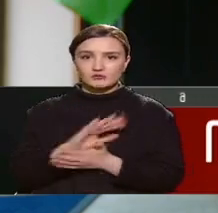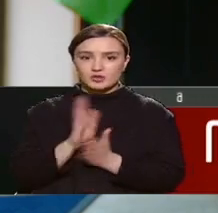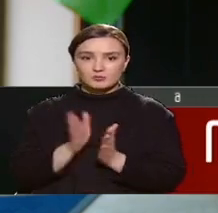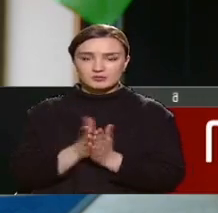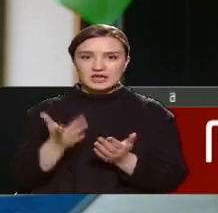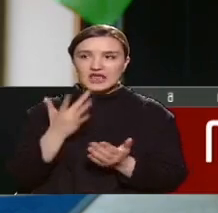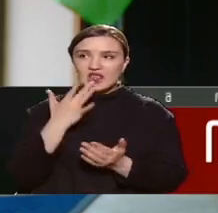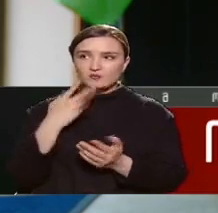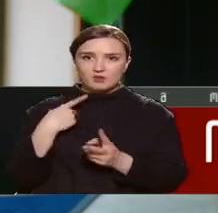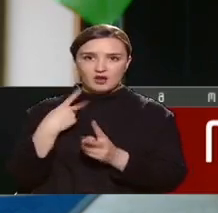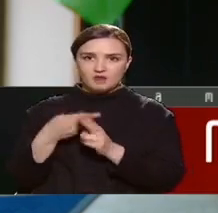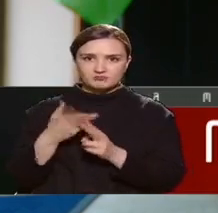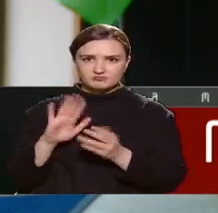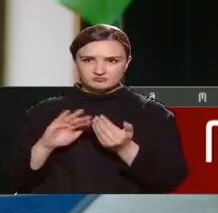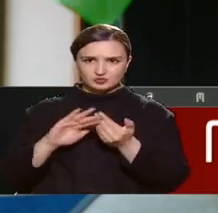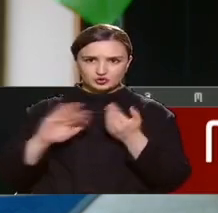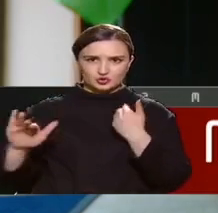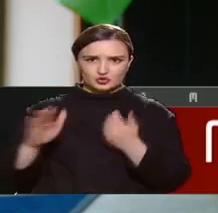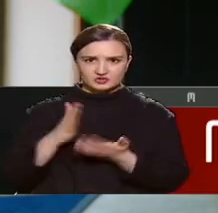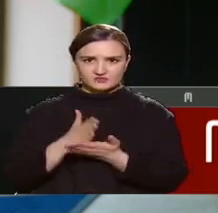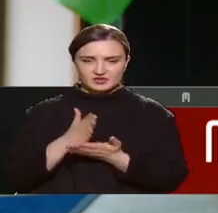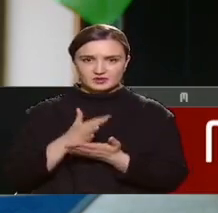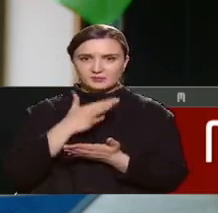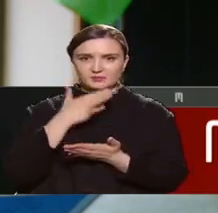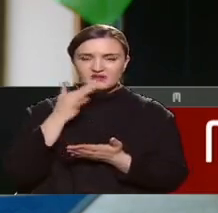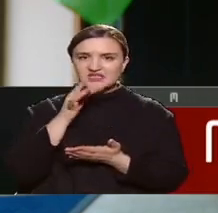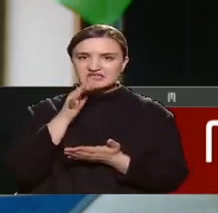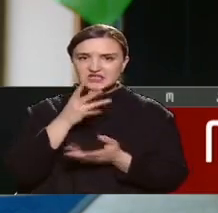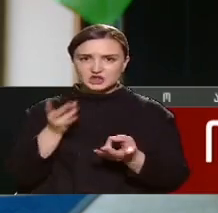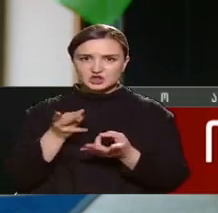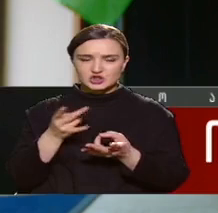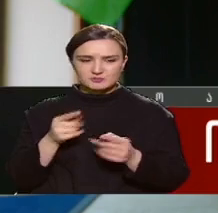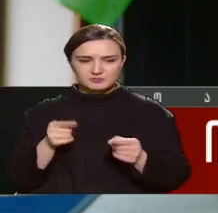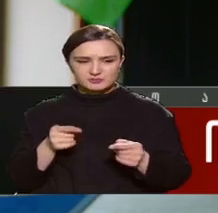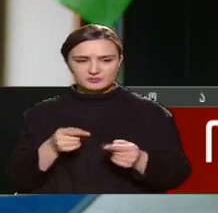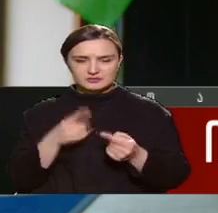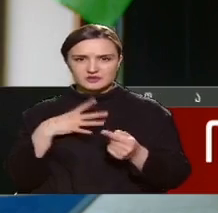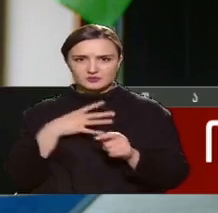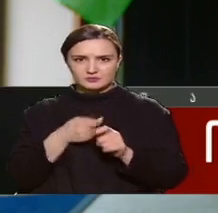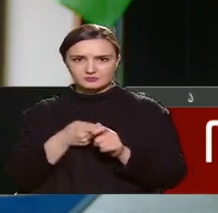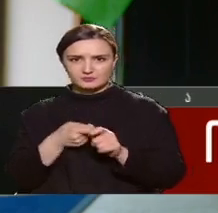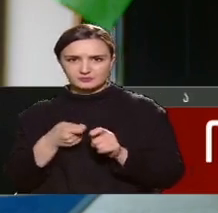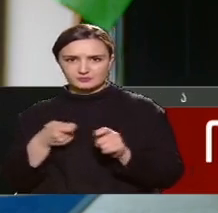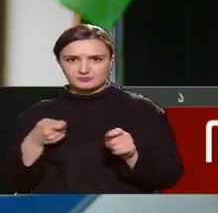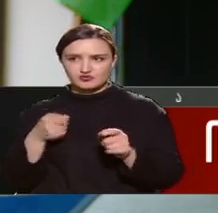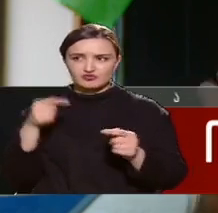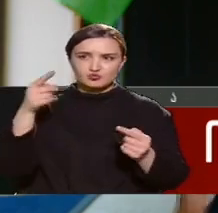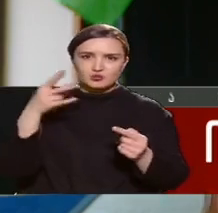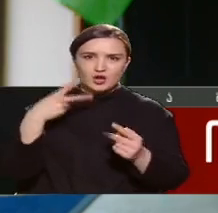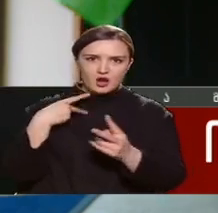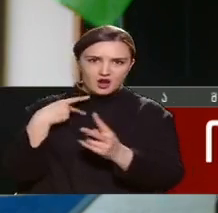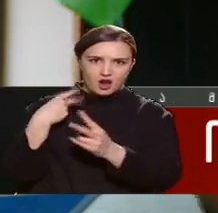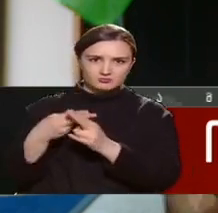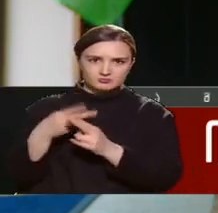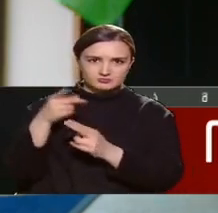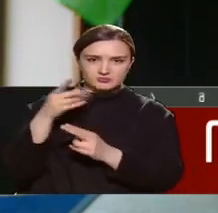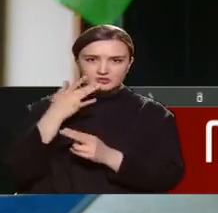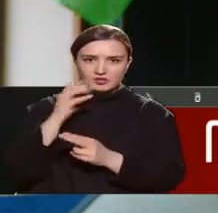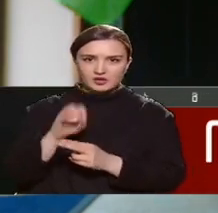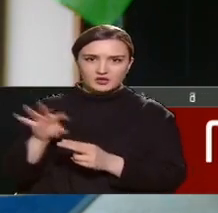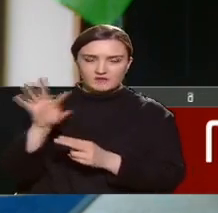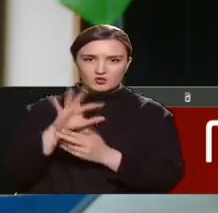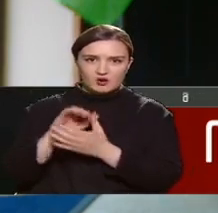ვართ ევროკავშირისგან, რომ ბევრი წელი შეიძლება გავიდეს, სანამ შესაბამისობაში მოვა ჩვენი პირობები